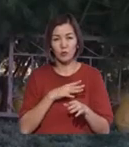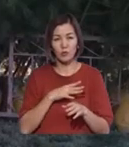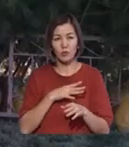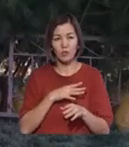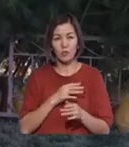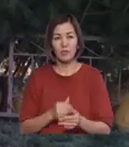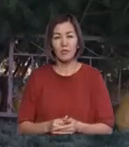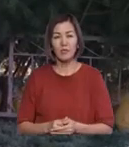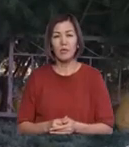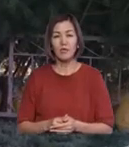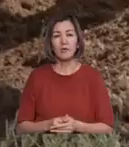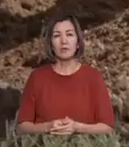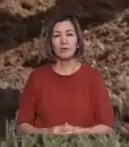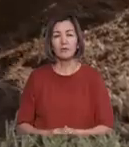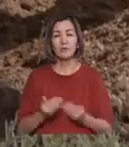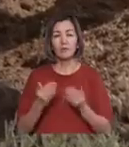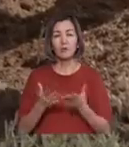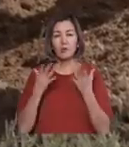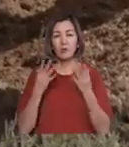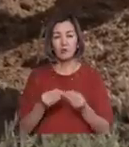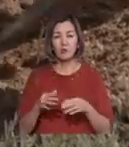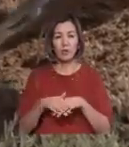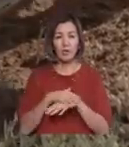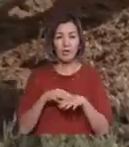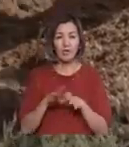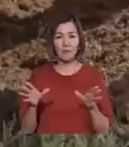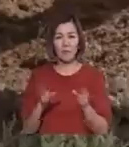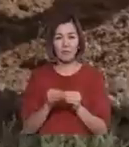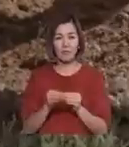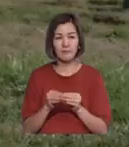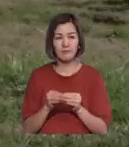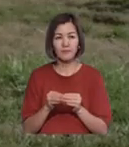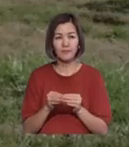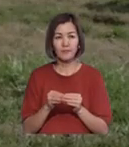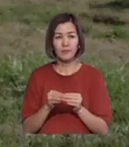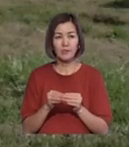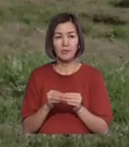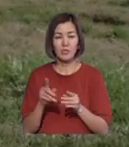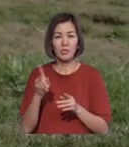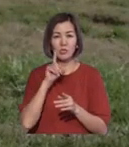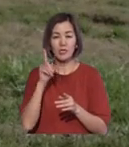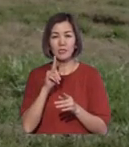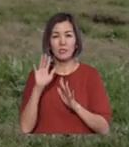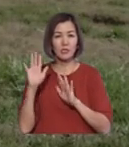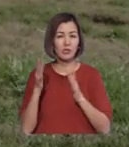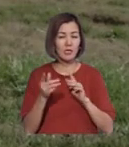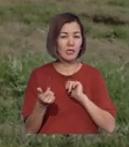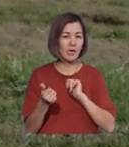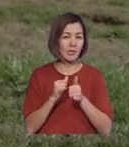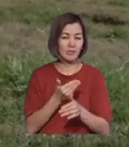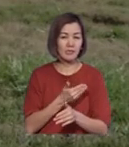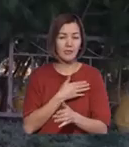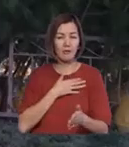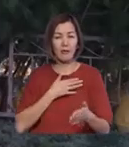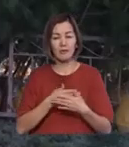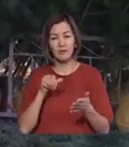мал қалғанша тал қалсын дейді. Енді бүгінгі бүкіл халық боп бірлесіп, ауданымыз, Сарыөзегіміз жасыл желекке орансын деген ниетпен бәрі